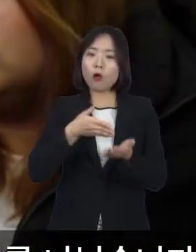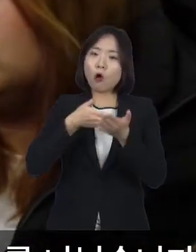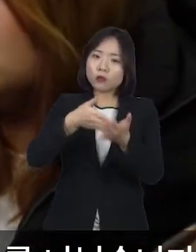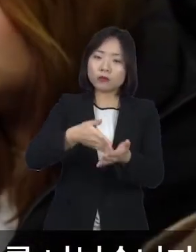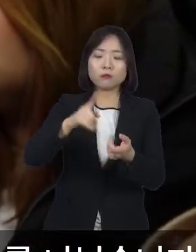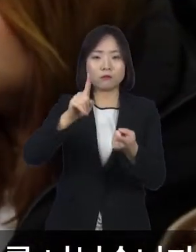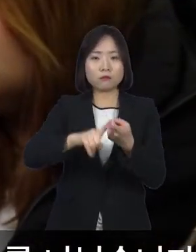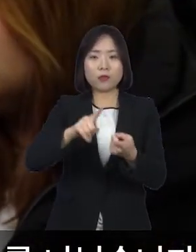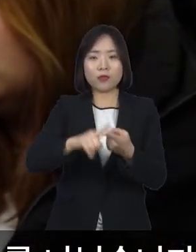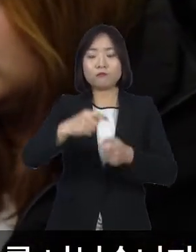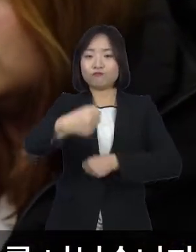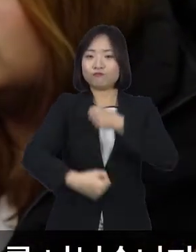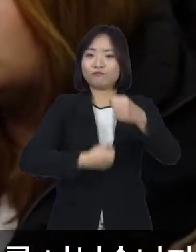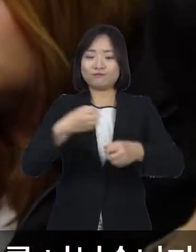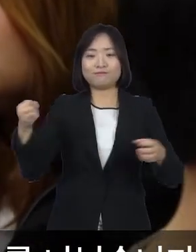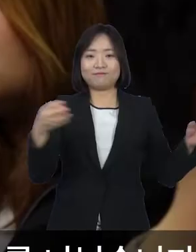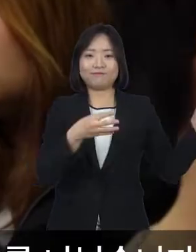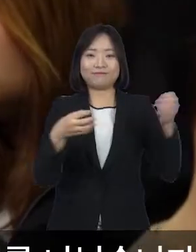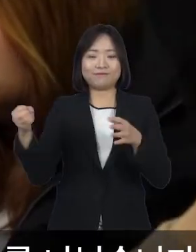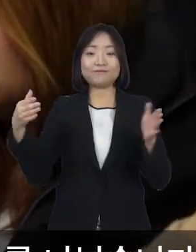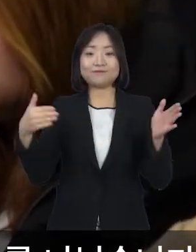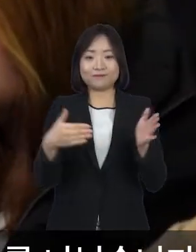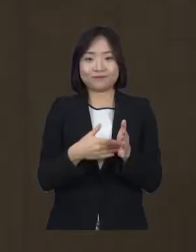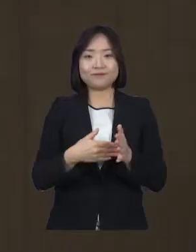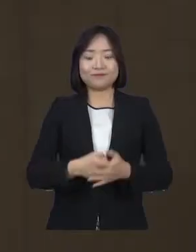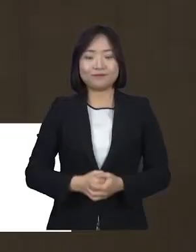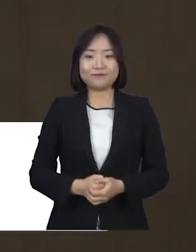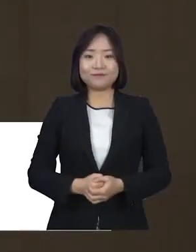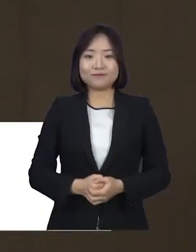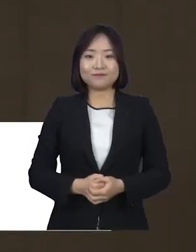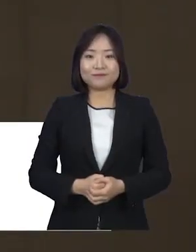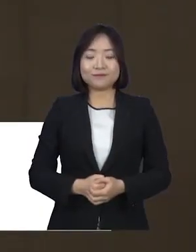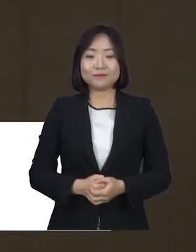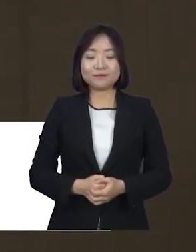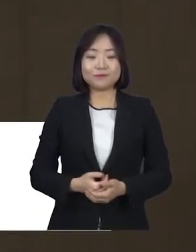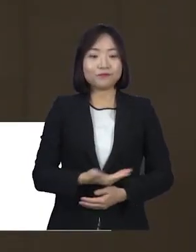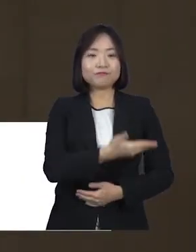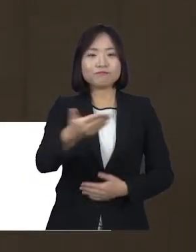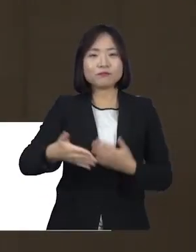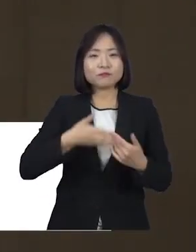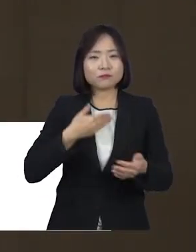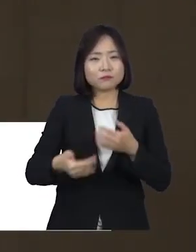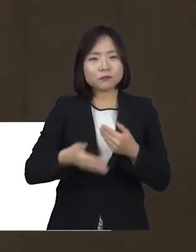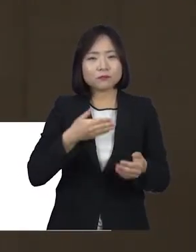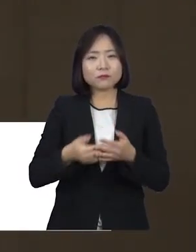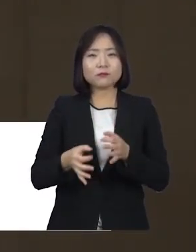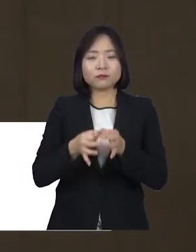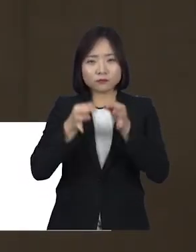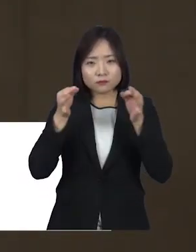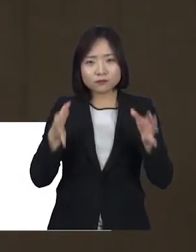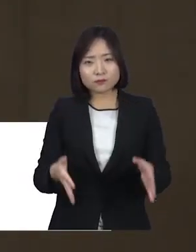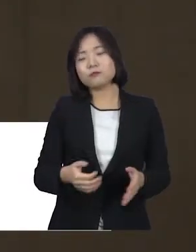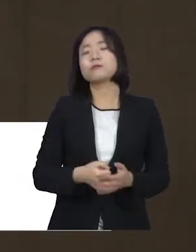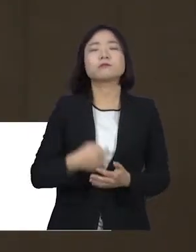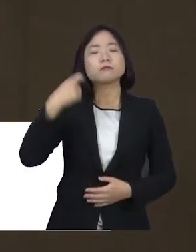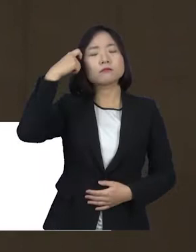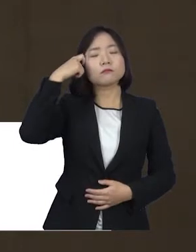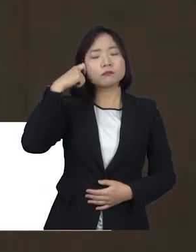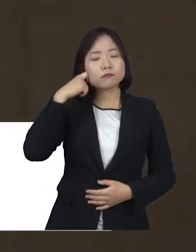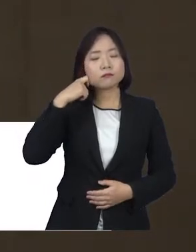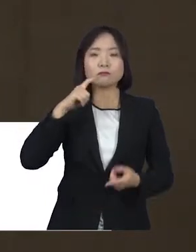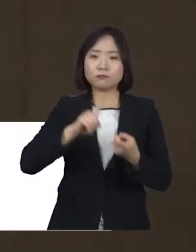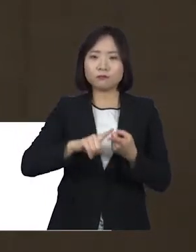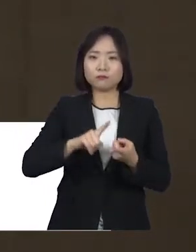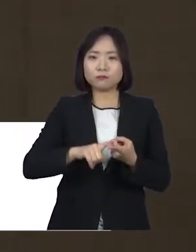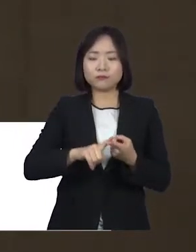건의사항 등에 대해 자유롭게 대화를 나눴습니다. 이 경험을 하시면서 여러분들께서 느꼈던 그런 것들을 이번에 좀